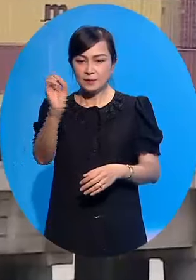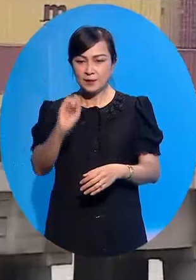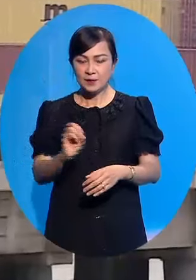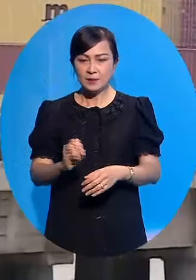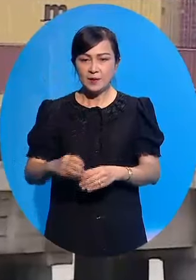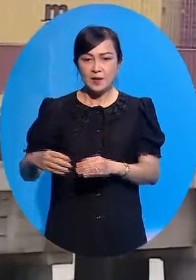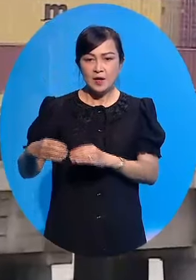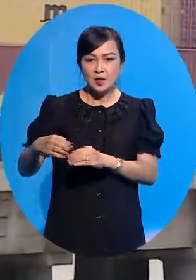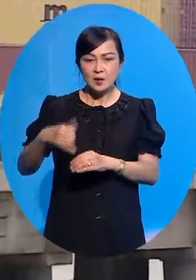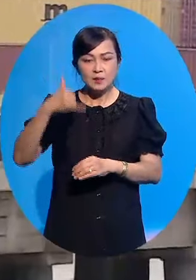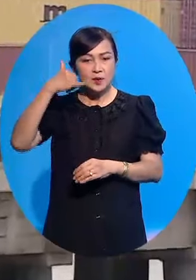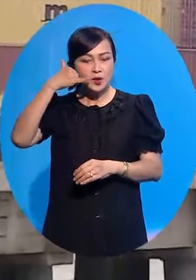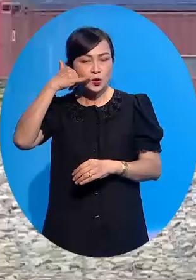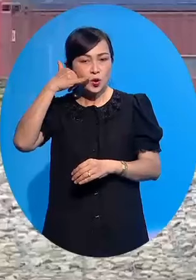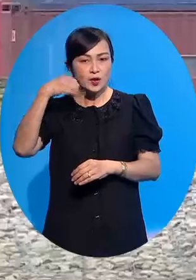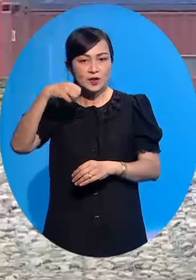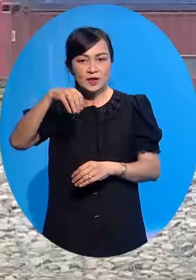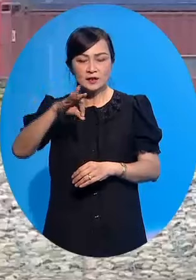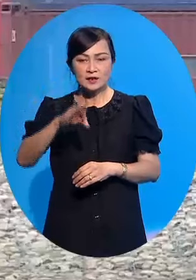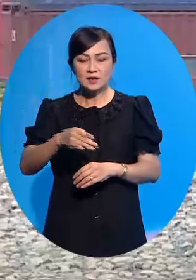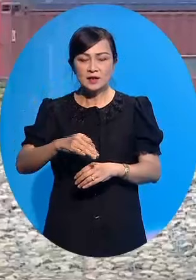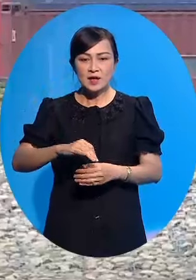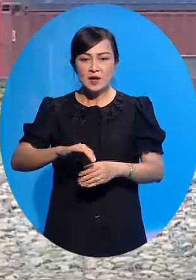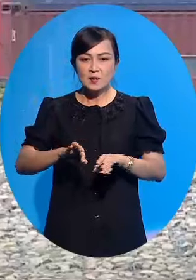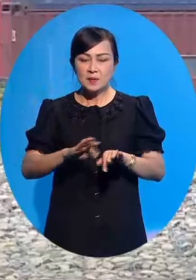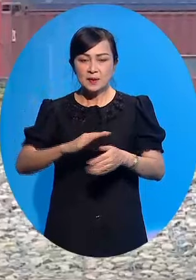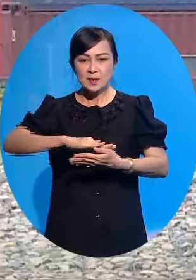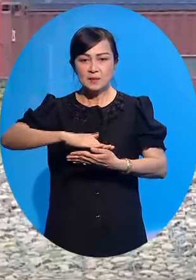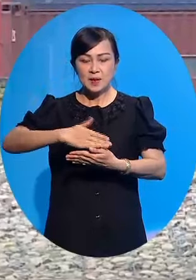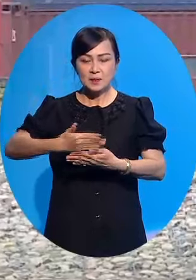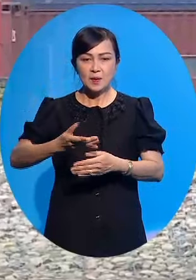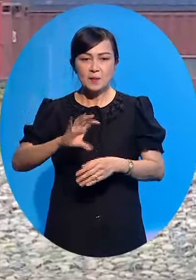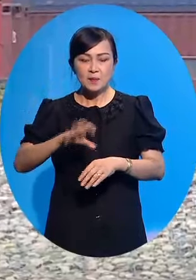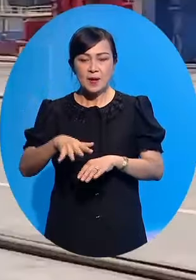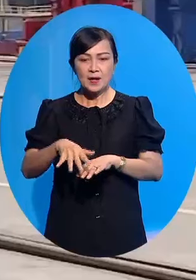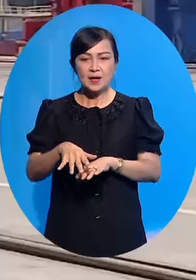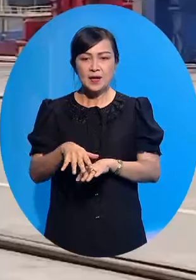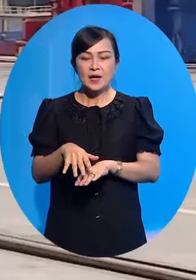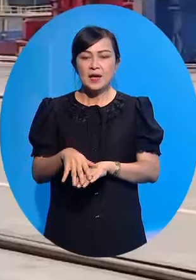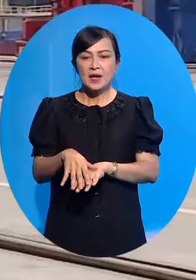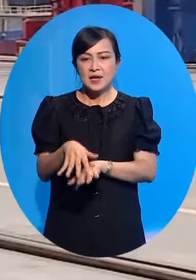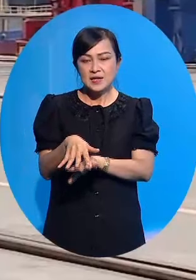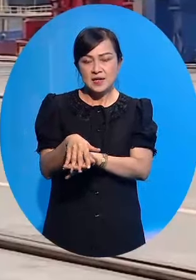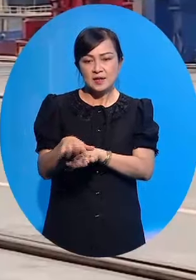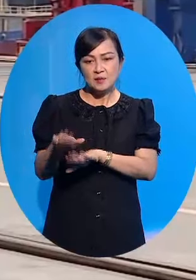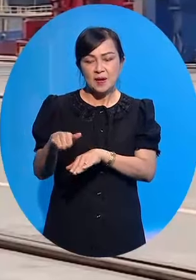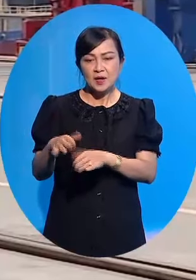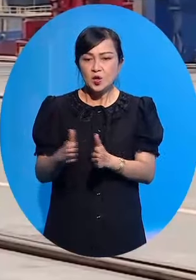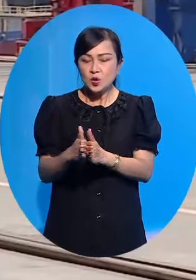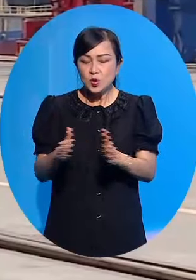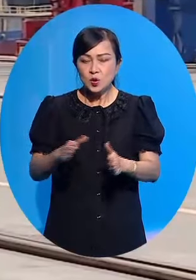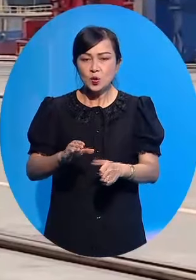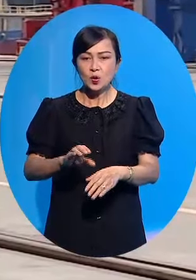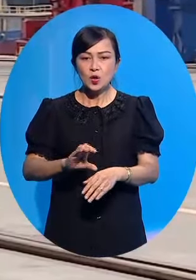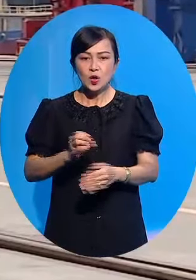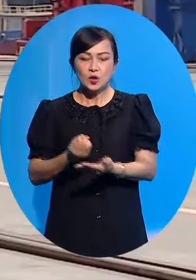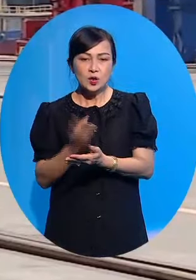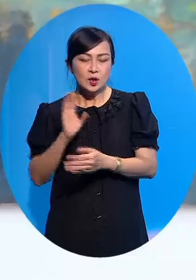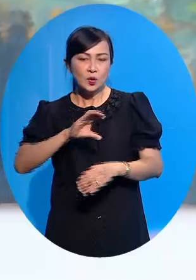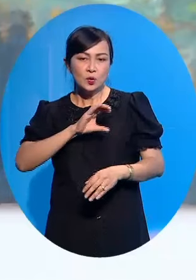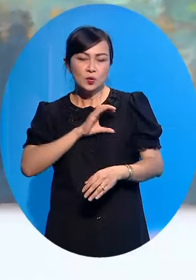Nhóm điện thoại và linh kiện, nhóm điện tử và máy vi tính, máy móc, phụ tùng, dệt may, da giày là những mặt hàng xuất khẩu chủ lực sang khu vực